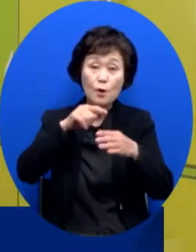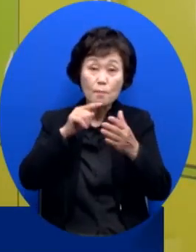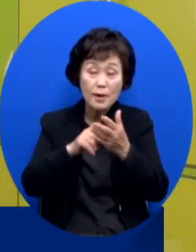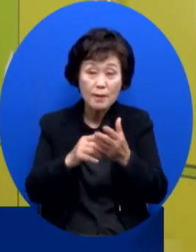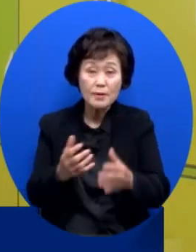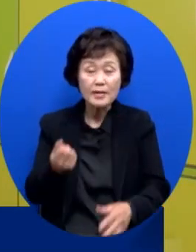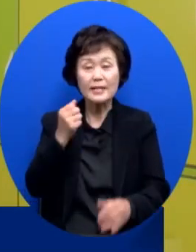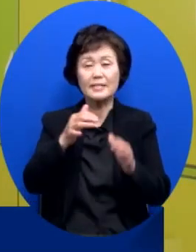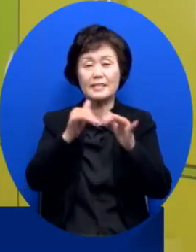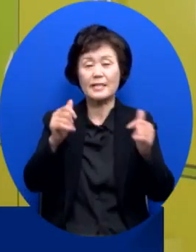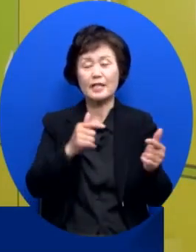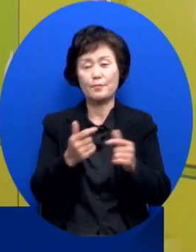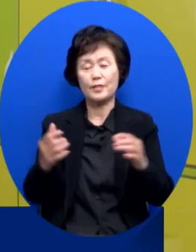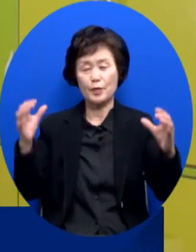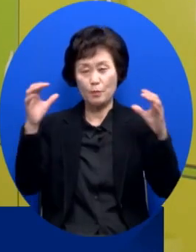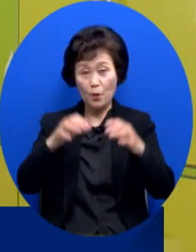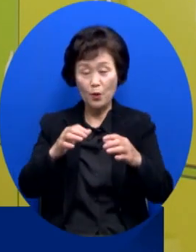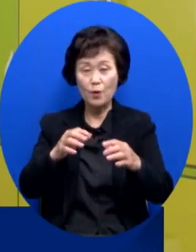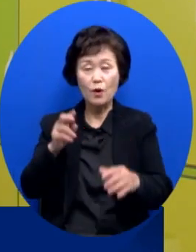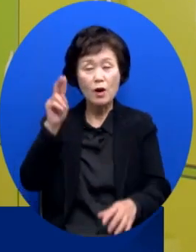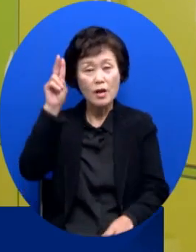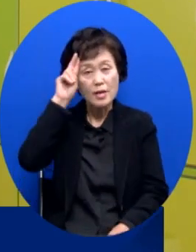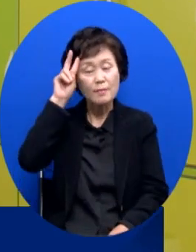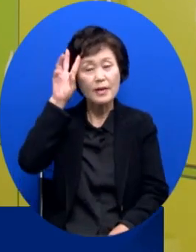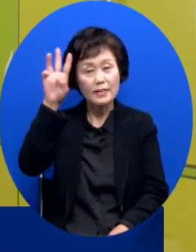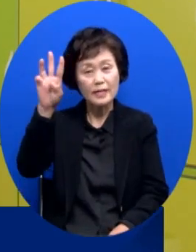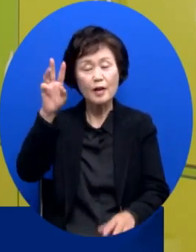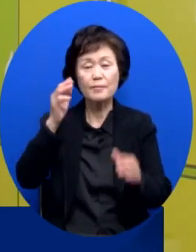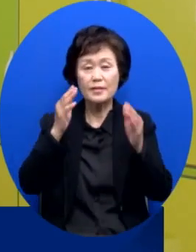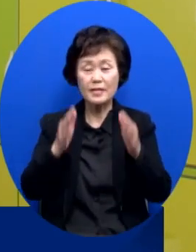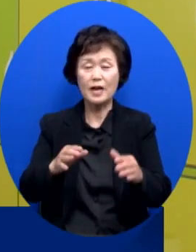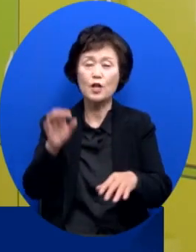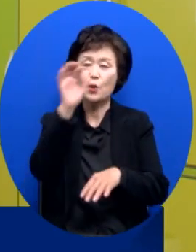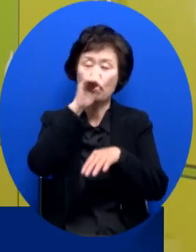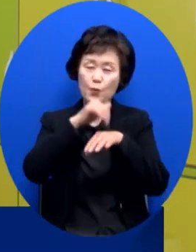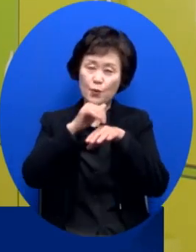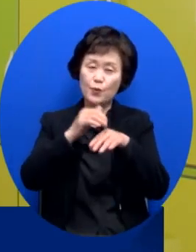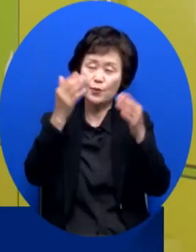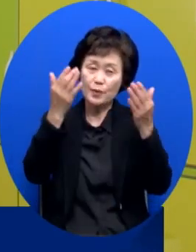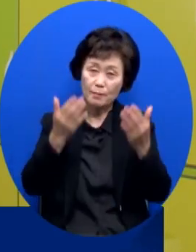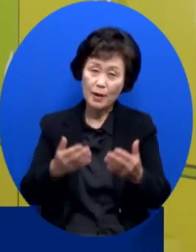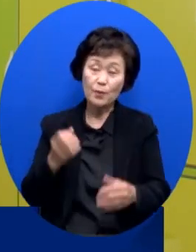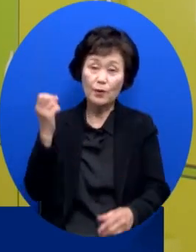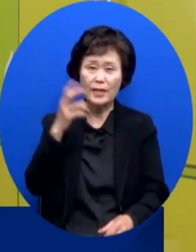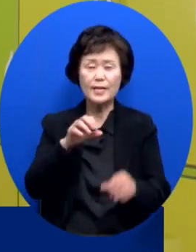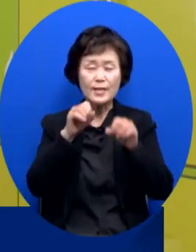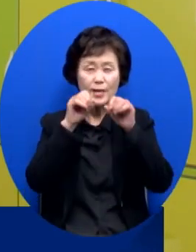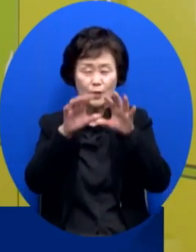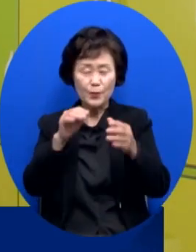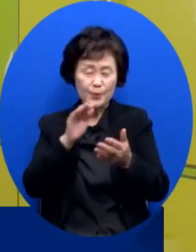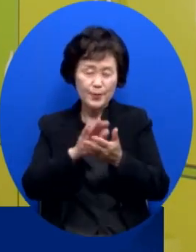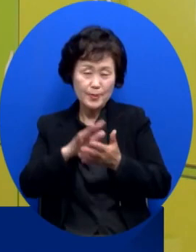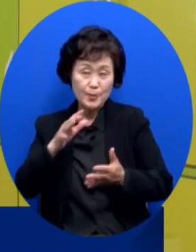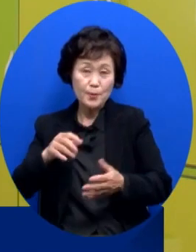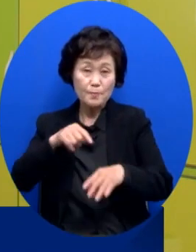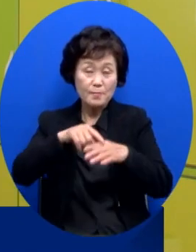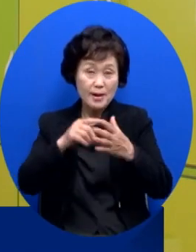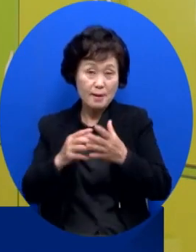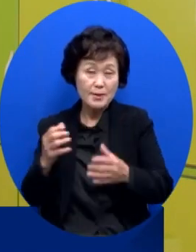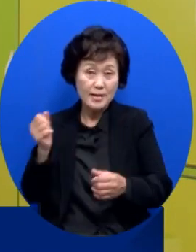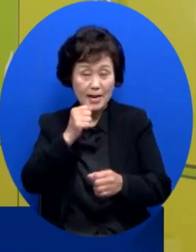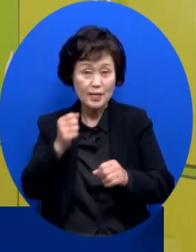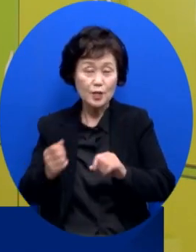분들이 함께 모여서 2박 3일 동안에 이렇게 훈련을 받고 다시 전도의 열정과 부흥을